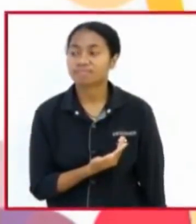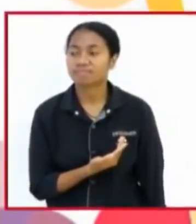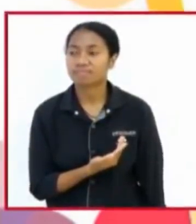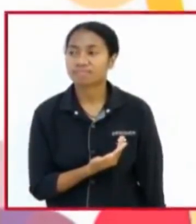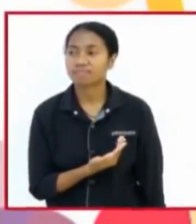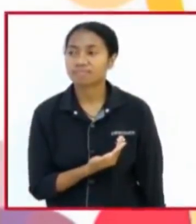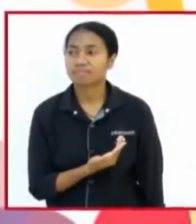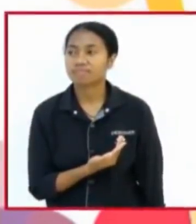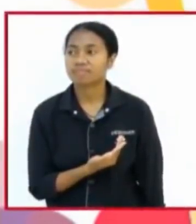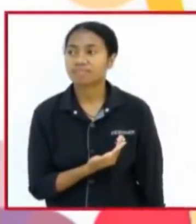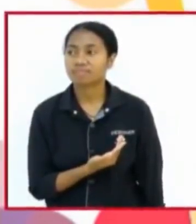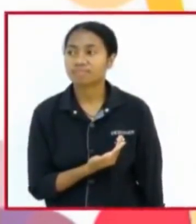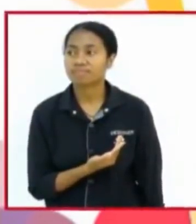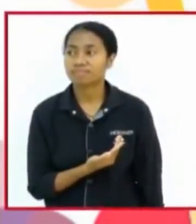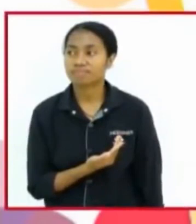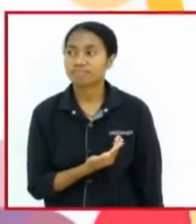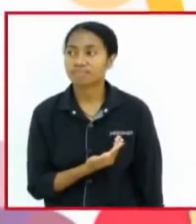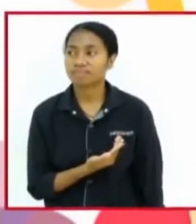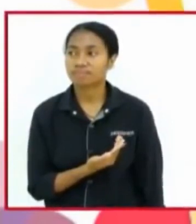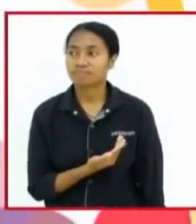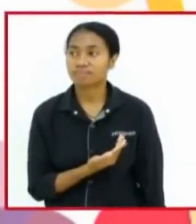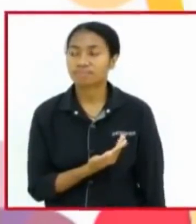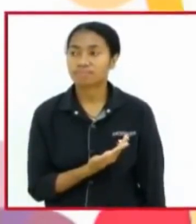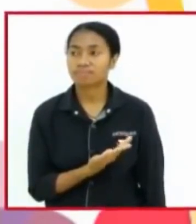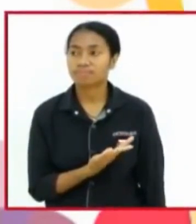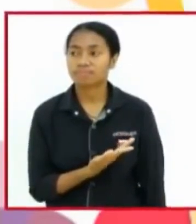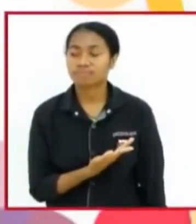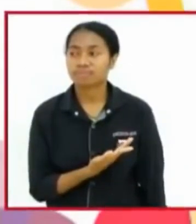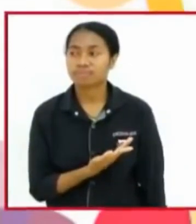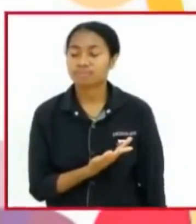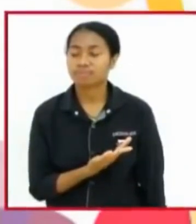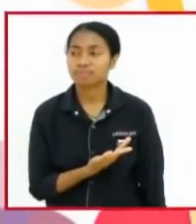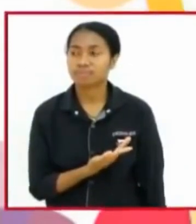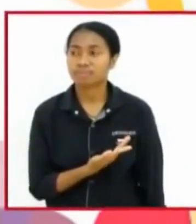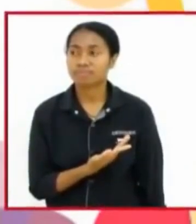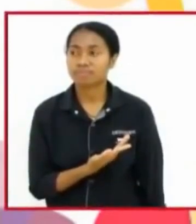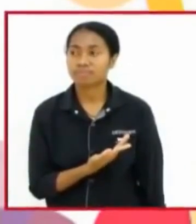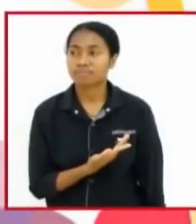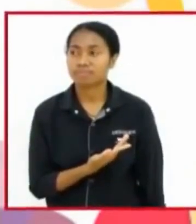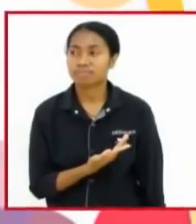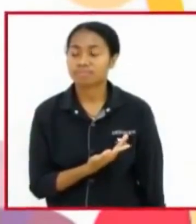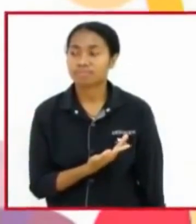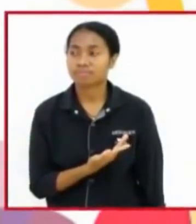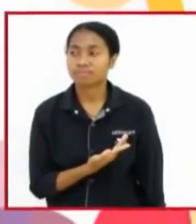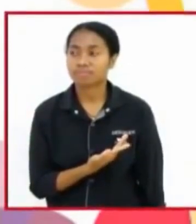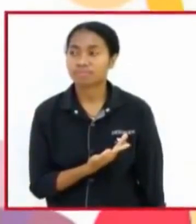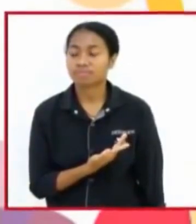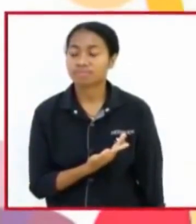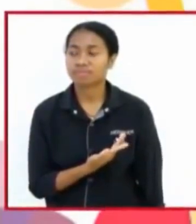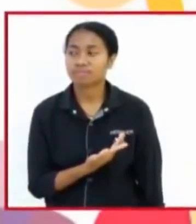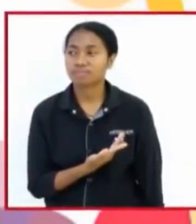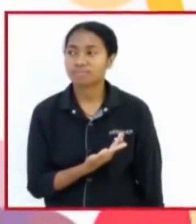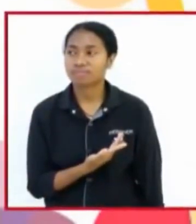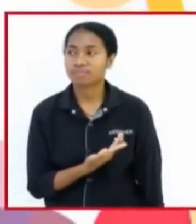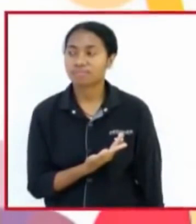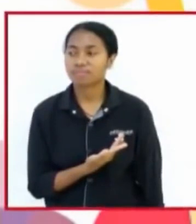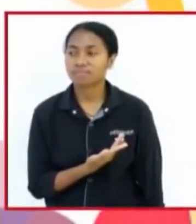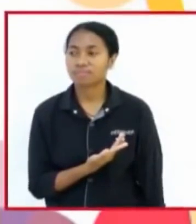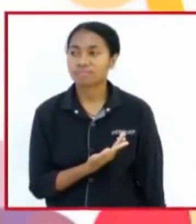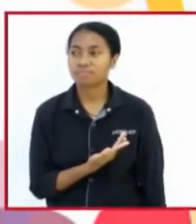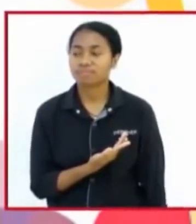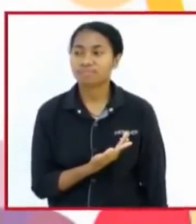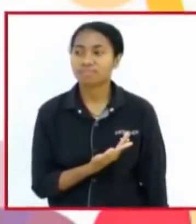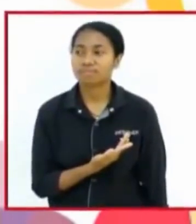lainnya adalah dedikasi bela diri Yahudi yang di tempat ribuan tahun penjajahan dan penindasan juga tekad mereka yang